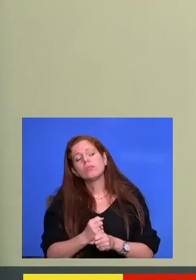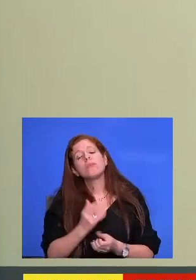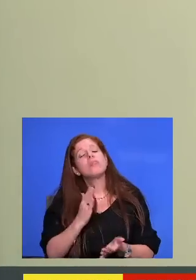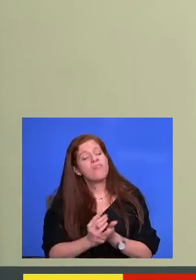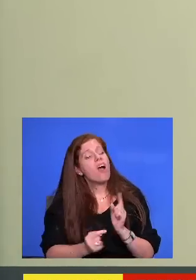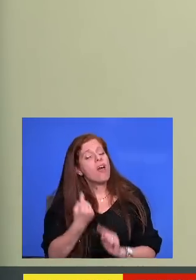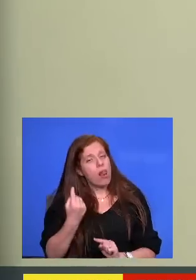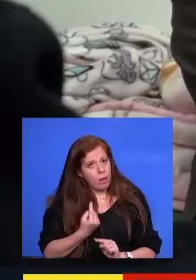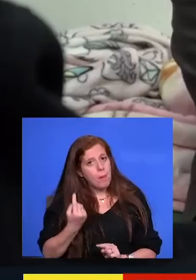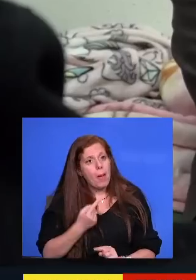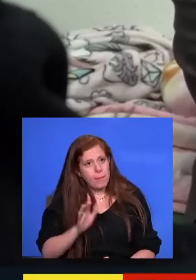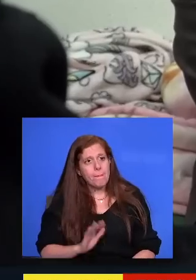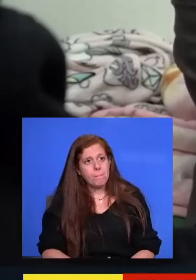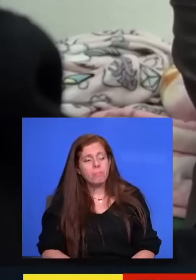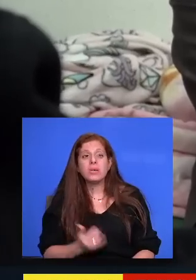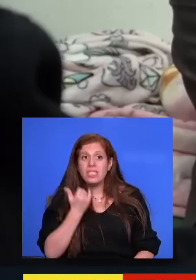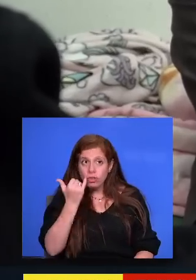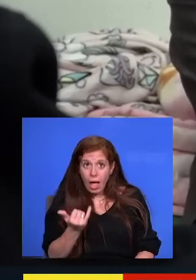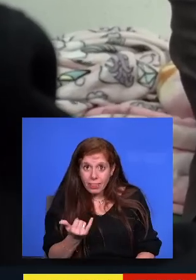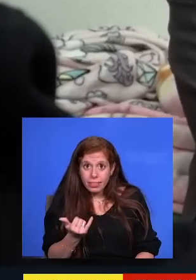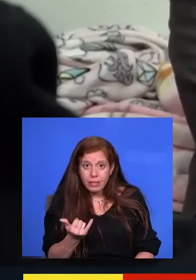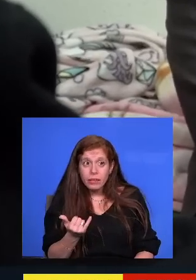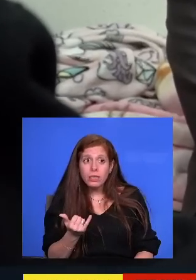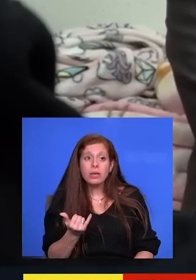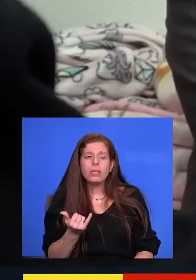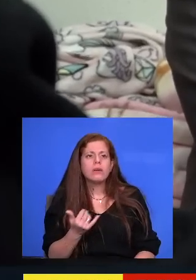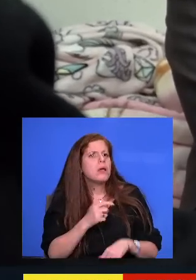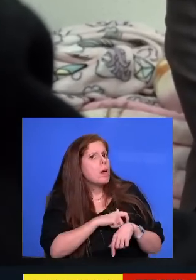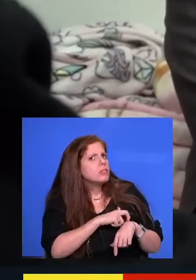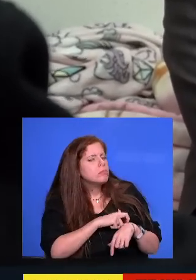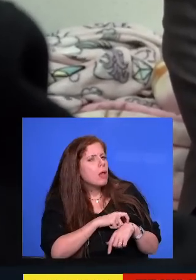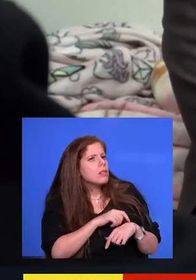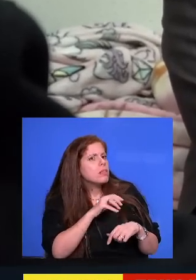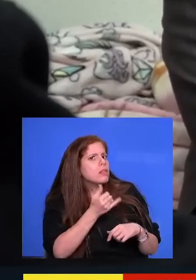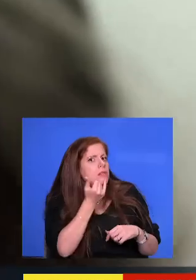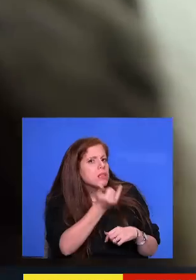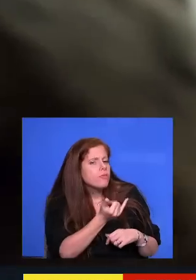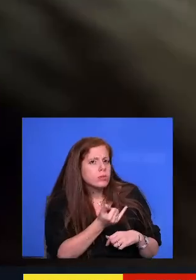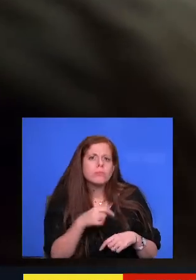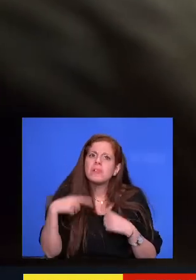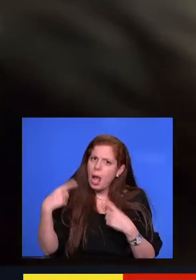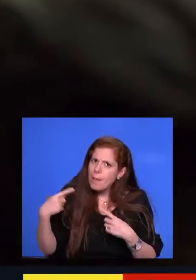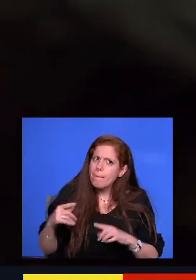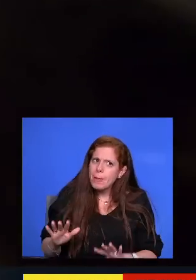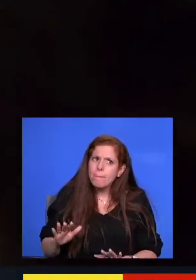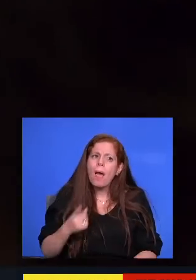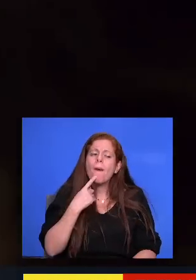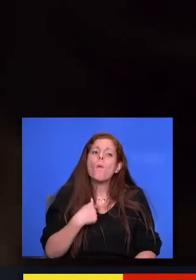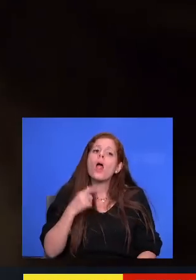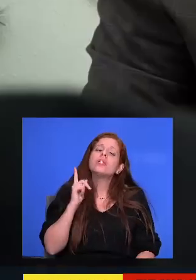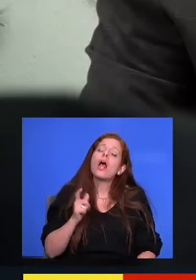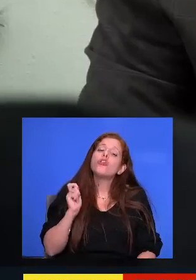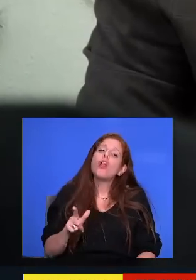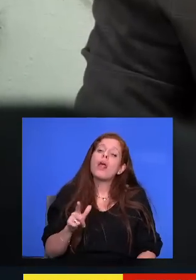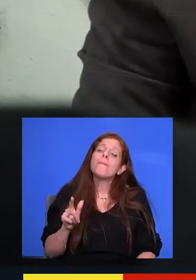פעמים שהתקשרתי. כמה זמן לקח לך לתפוס אותה? כמה ימים. אמרו לי, את צריכה לשלם את